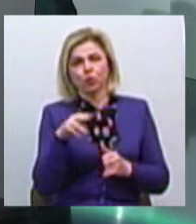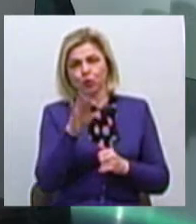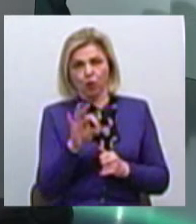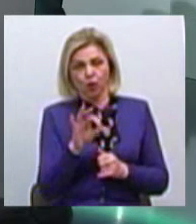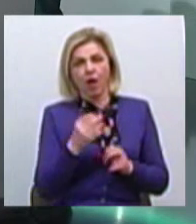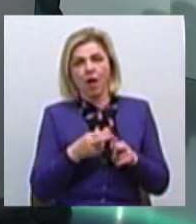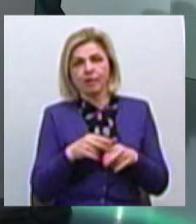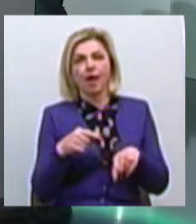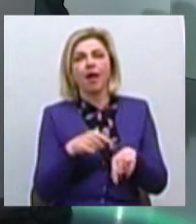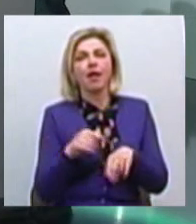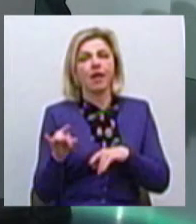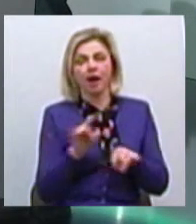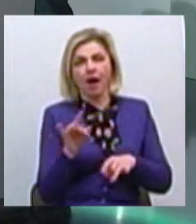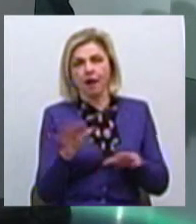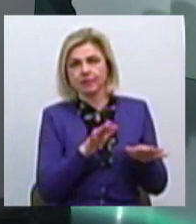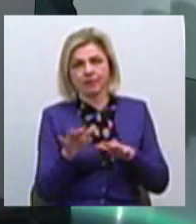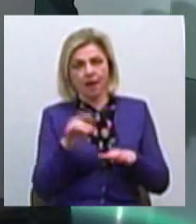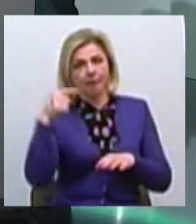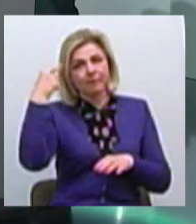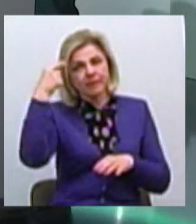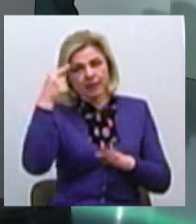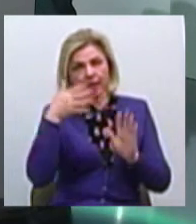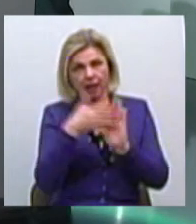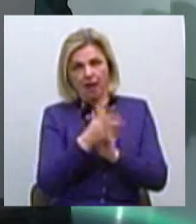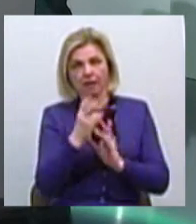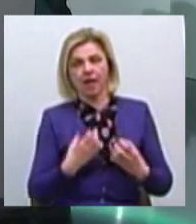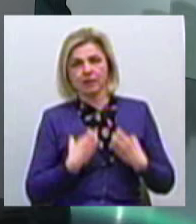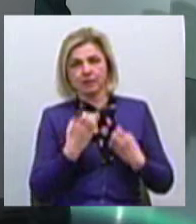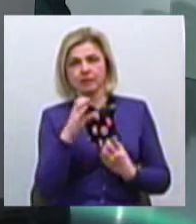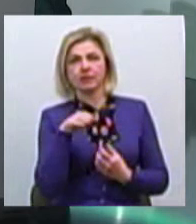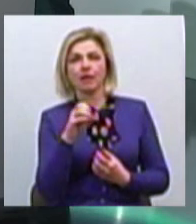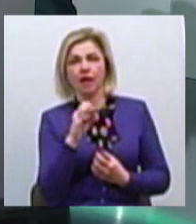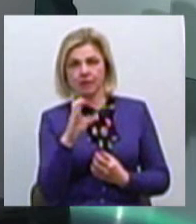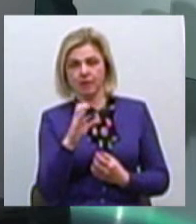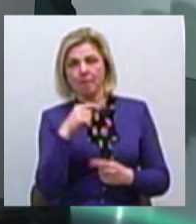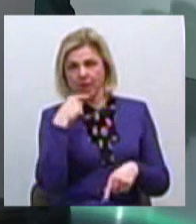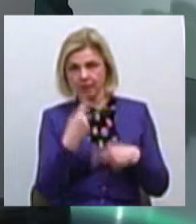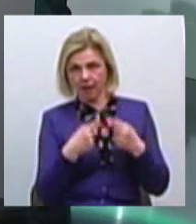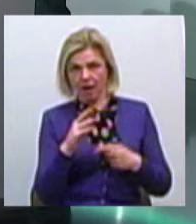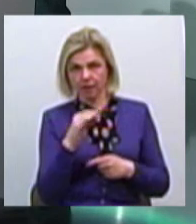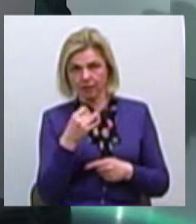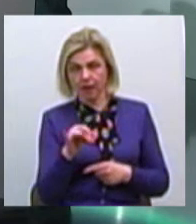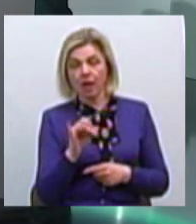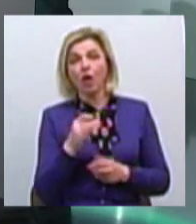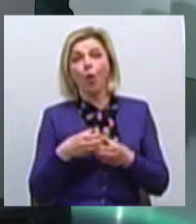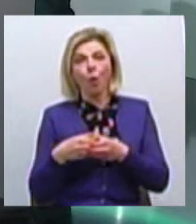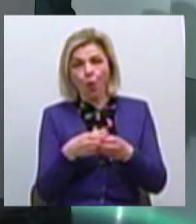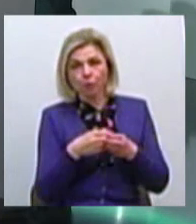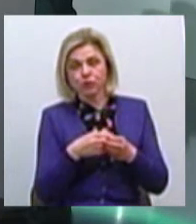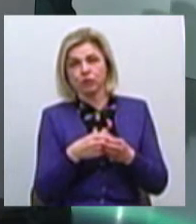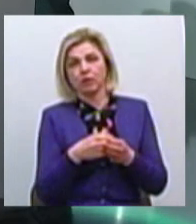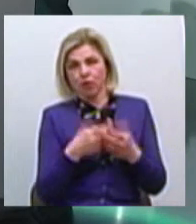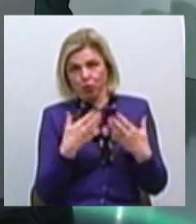Это реакция психики на стресс, на постоянный стресс. И вот общество дернулось в